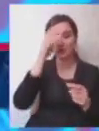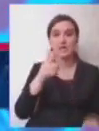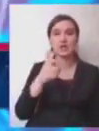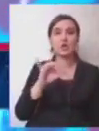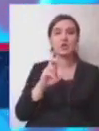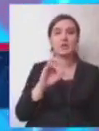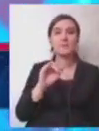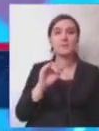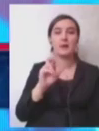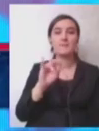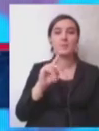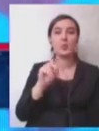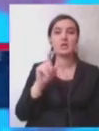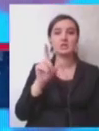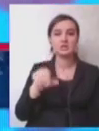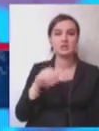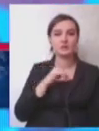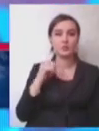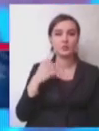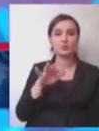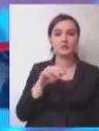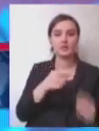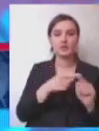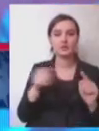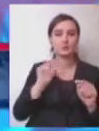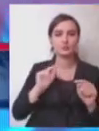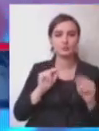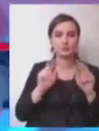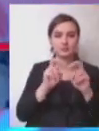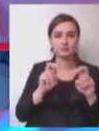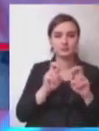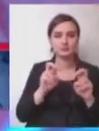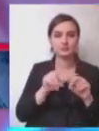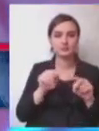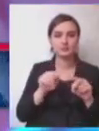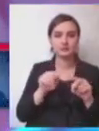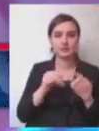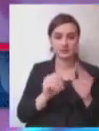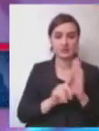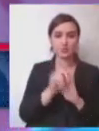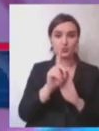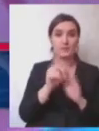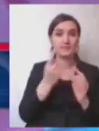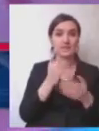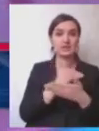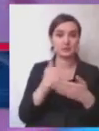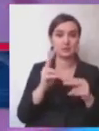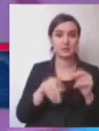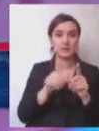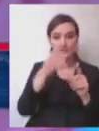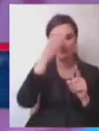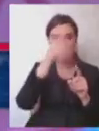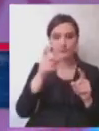კანინგემის ხელმძღვანელობით უკვე რამდენიმე თვეა კოვიდ-19-ზე მუშაობს. პრეპარატის პრეკლინიკური ეტაპი თითქმის დასრულებულია, მალე მეცნიერება მისი